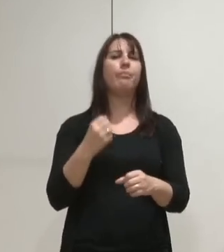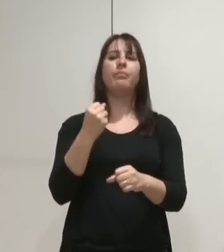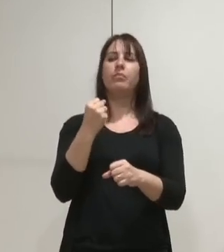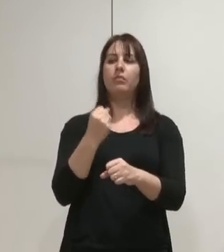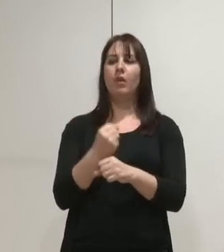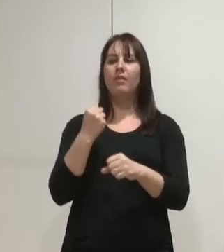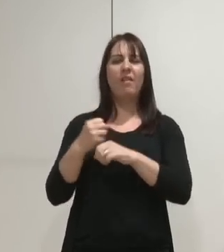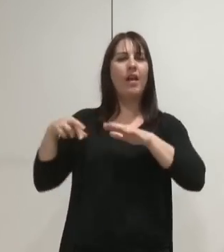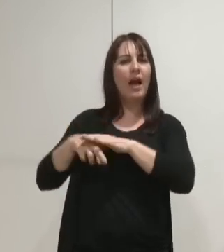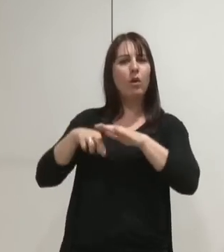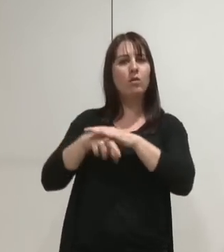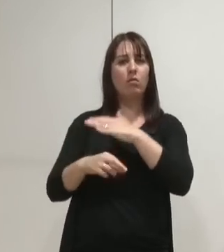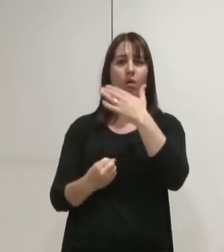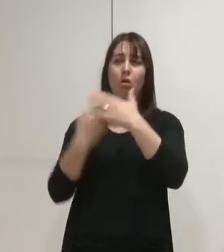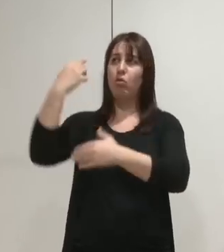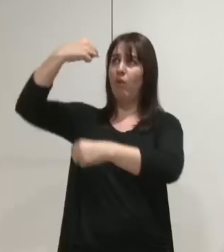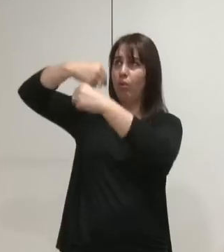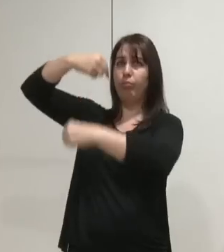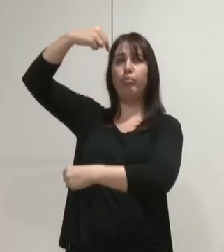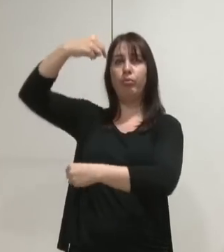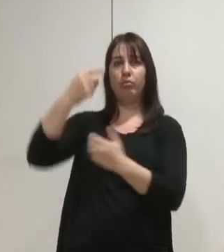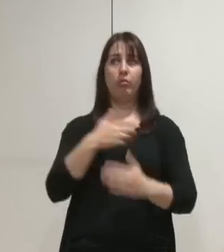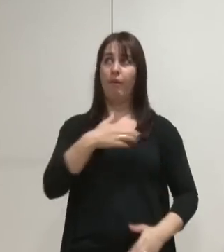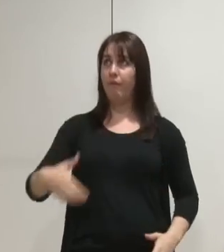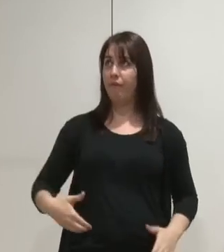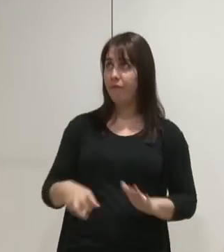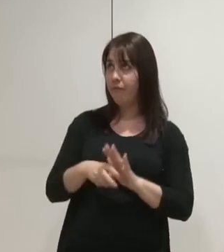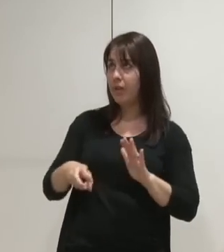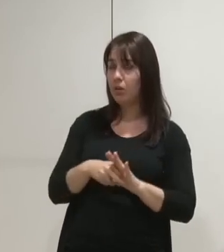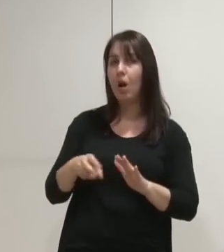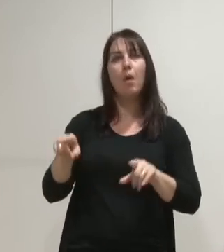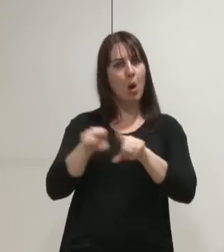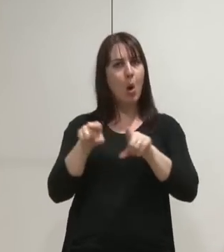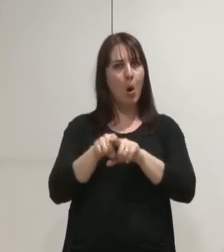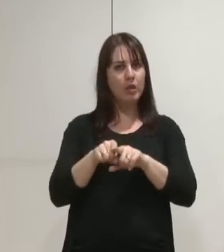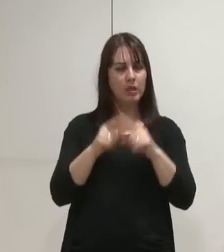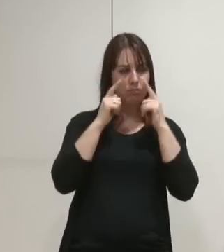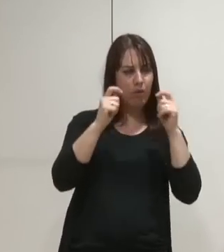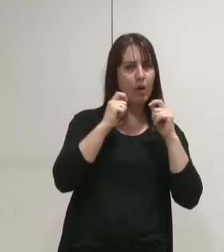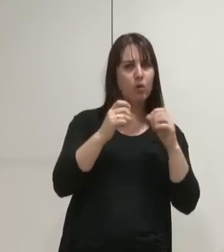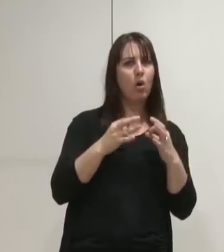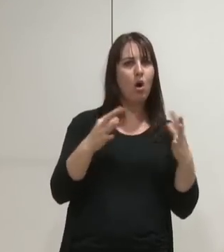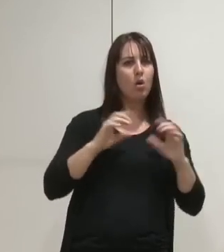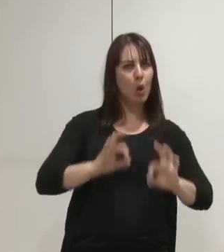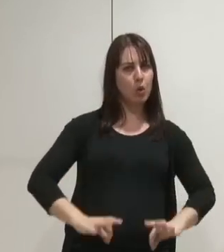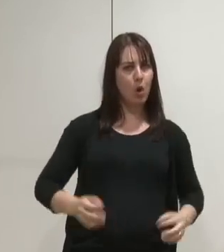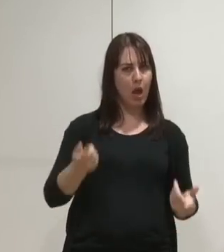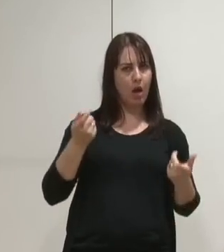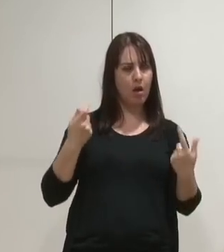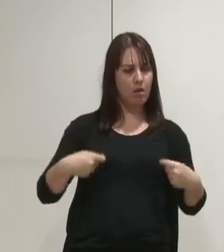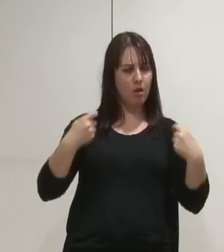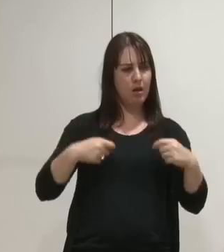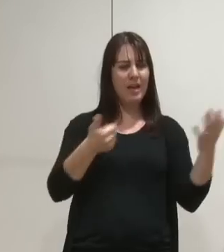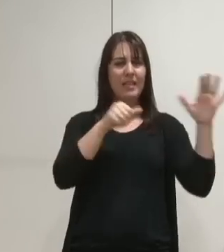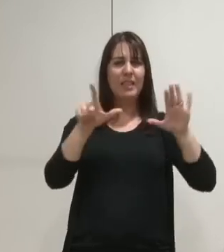a pris en compte les nouvelles obligations incombant à la ville tout en veillant à nintégrer que les dépenses liés au temps scolaire a conclu à une participation d'un montant de